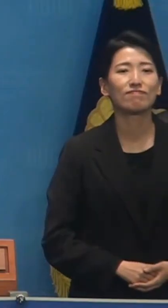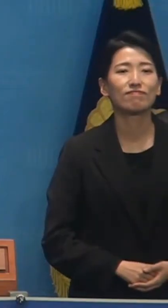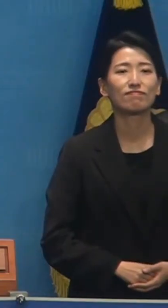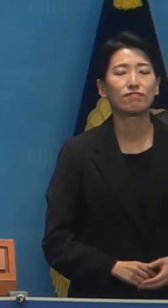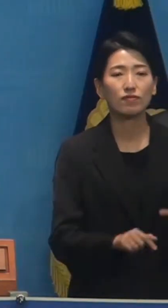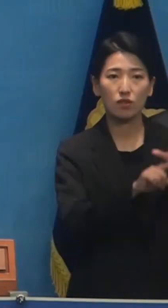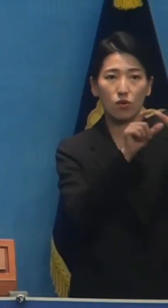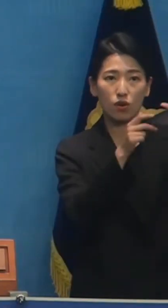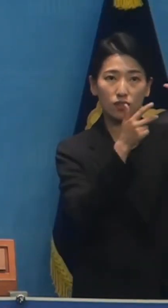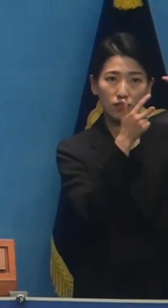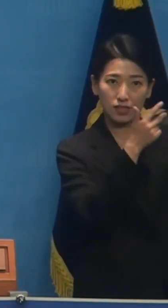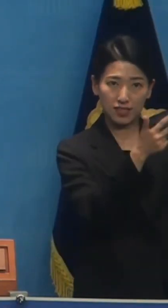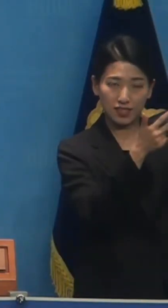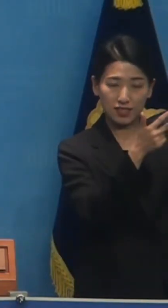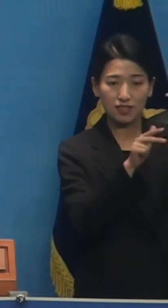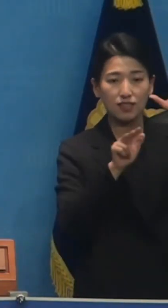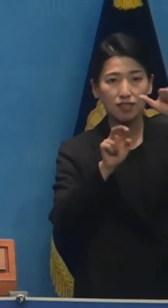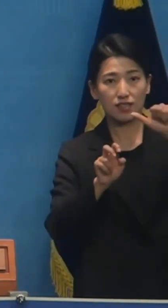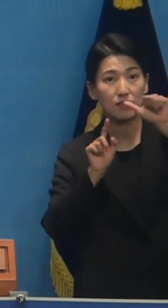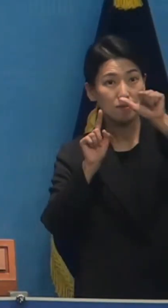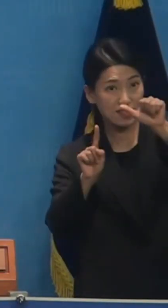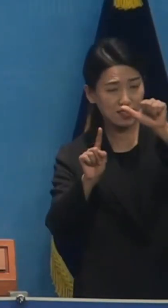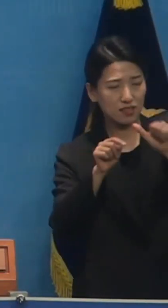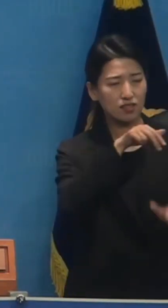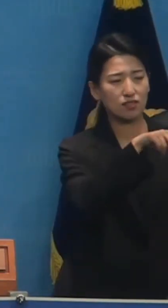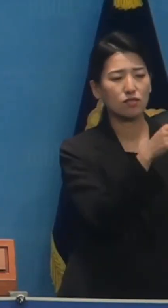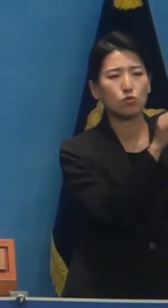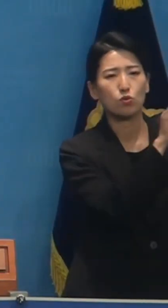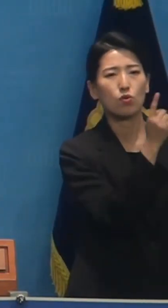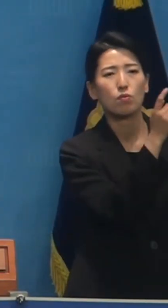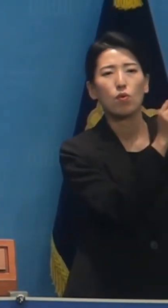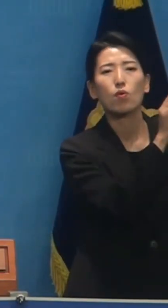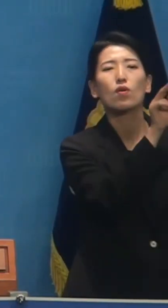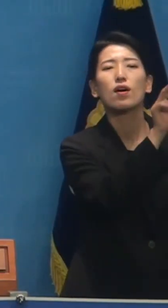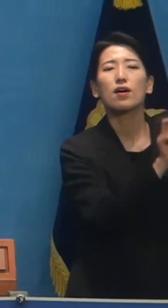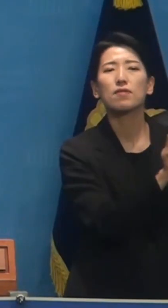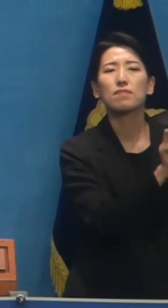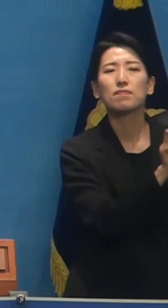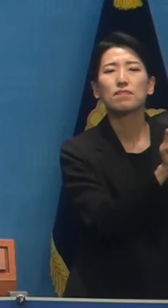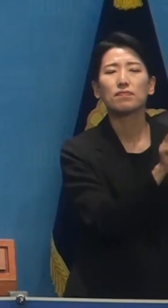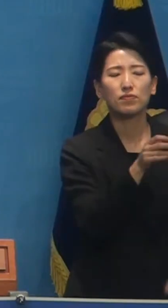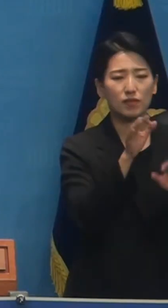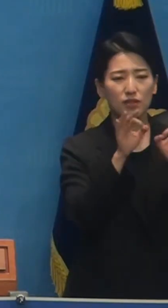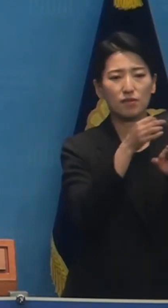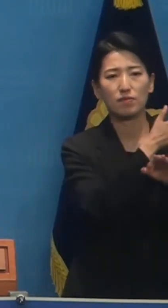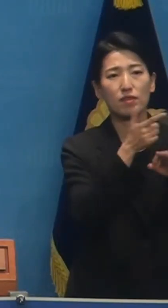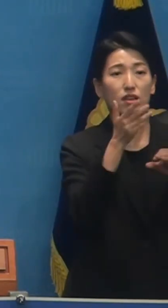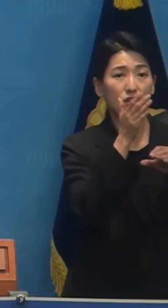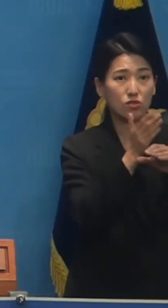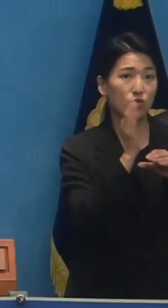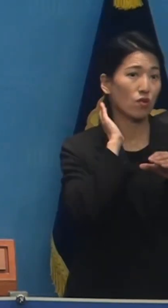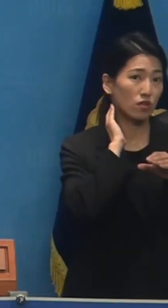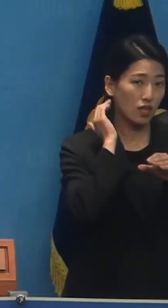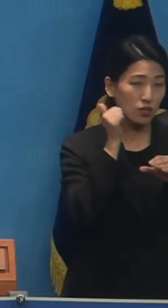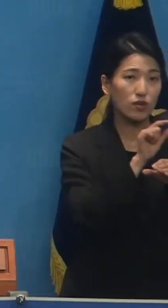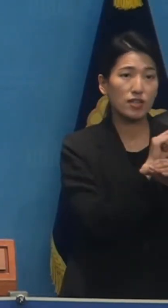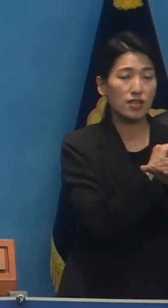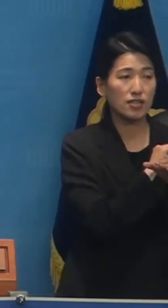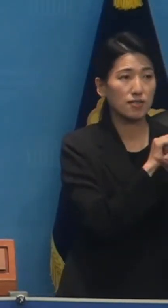5월 7일과 21일 조봉환 전 진보당 대표와 김대중 전 대통령을